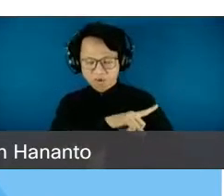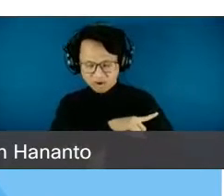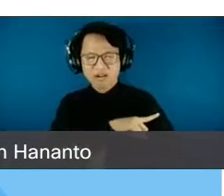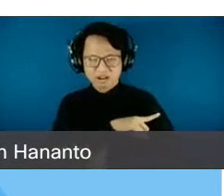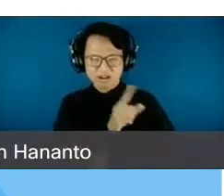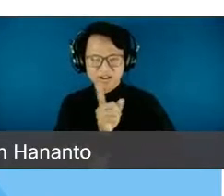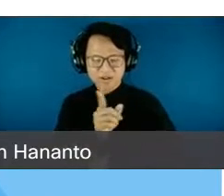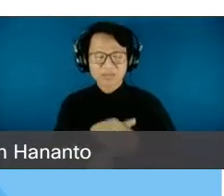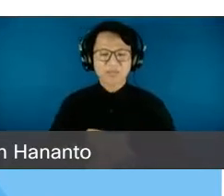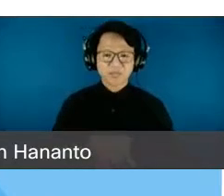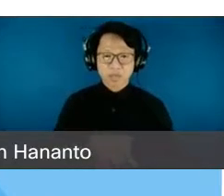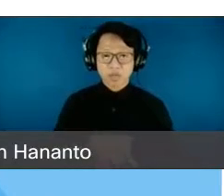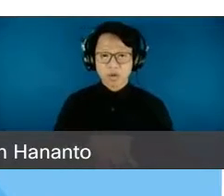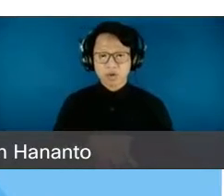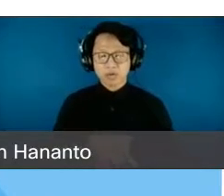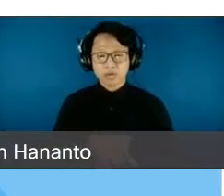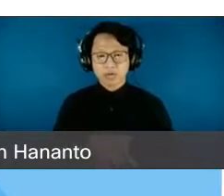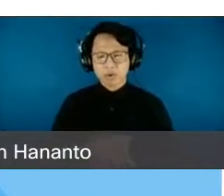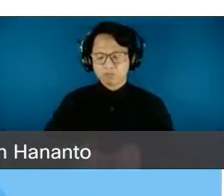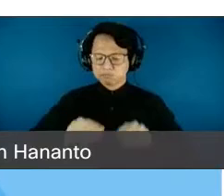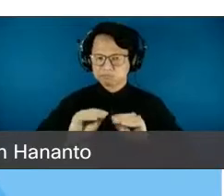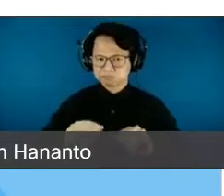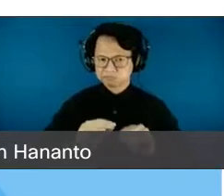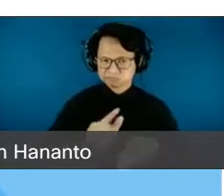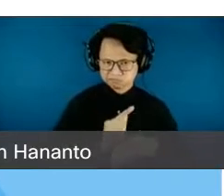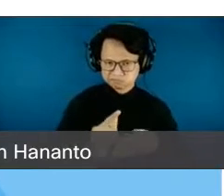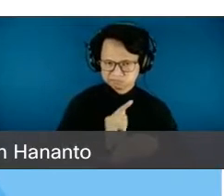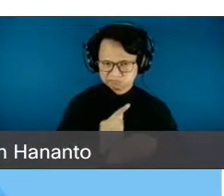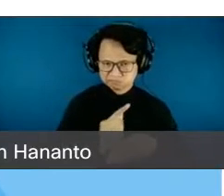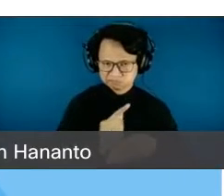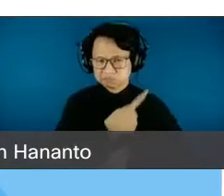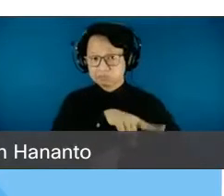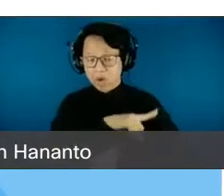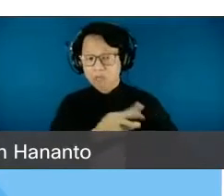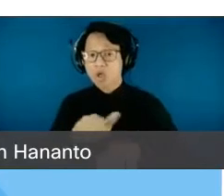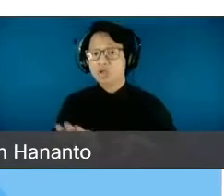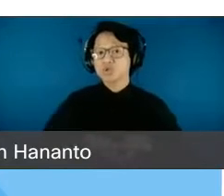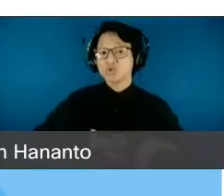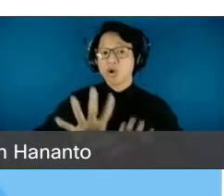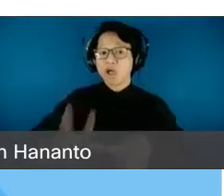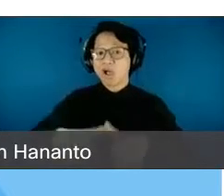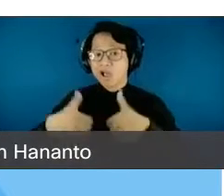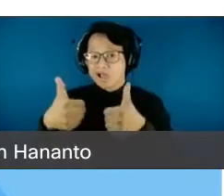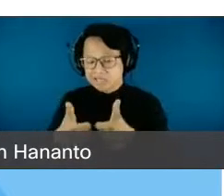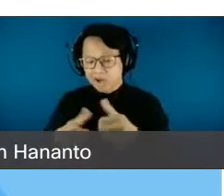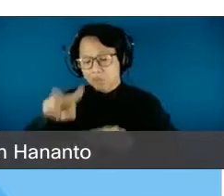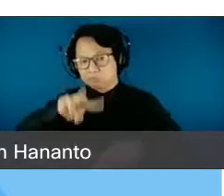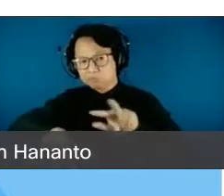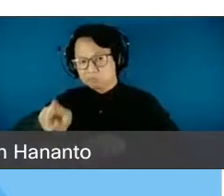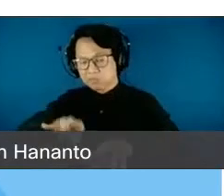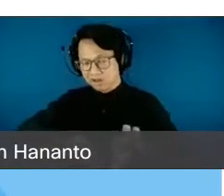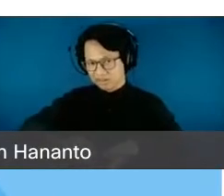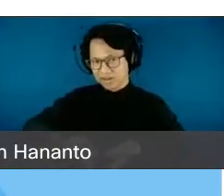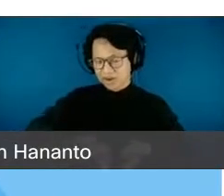kami melaksanakan pelatihan hard skill yang sesuai dengan hasil asesmen. Jadi pelatihan keterampilan